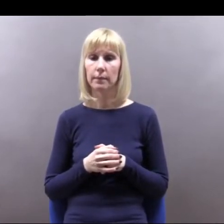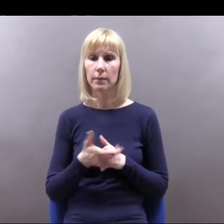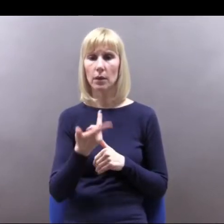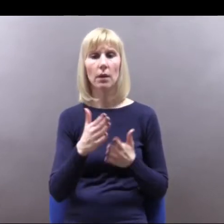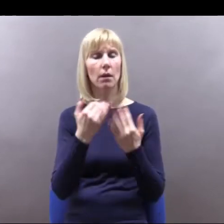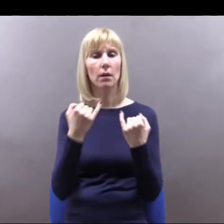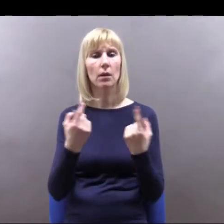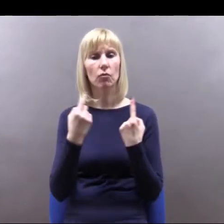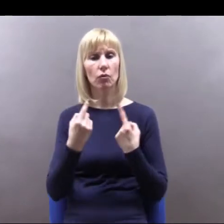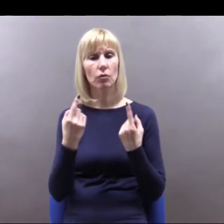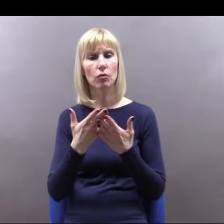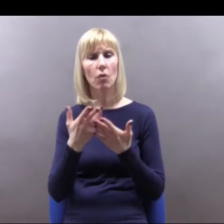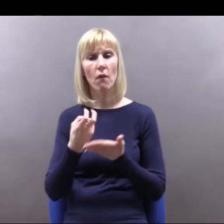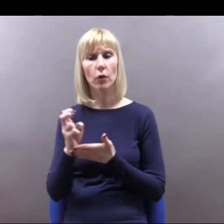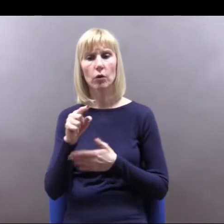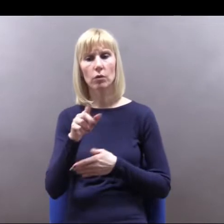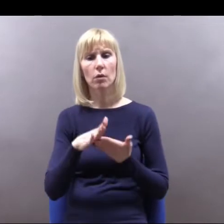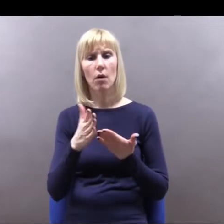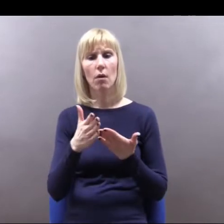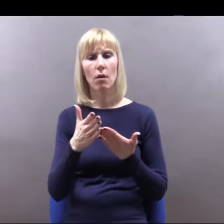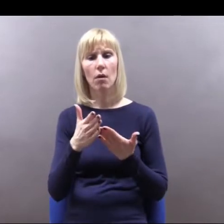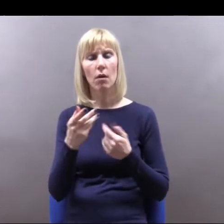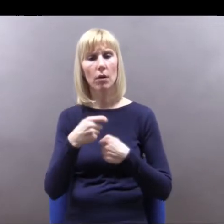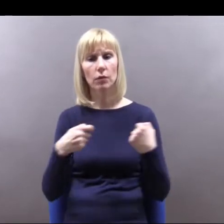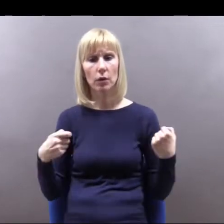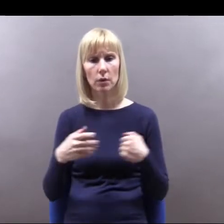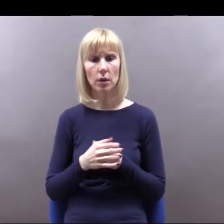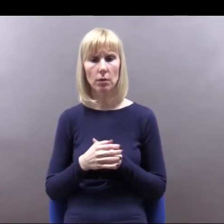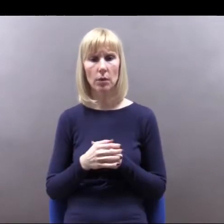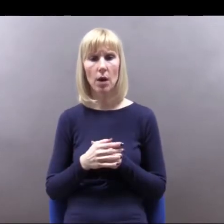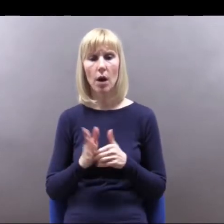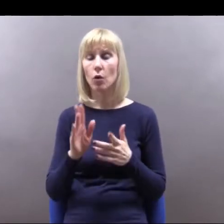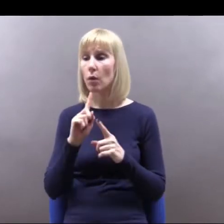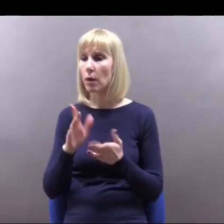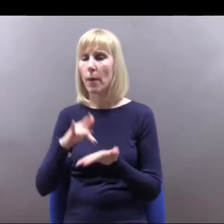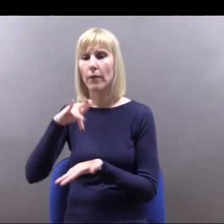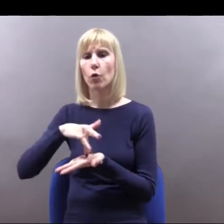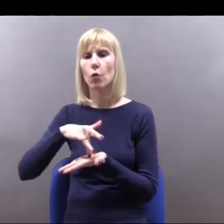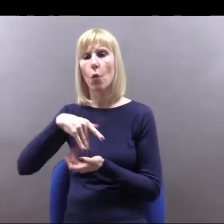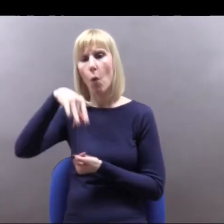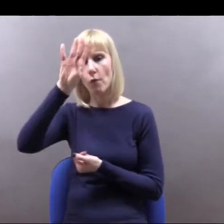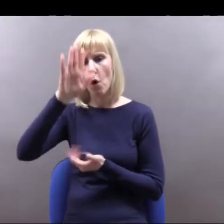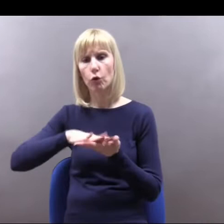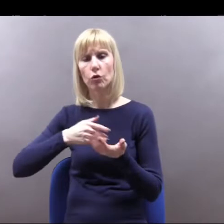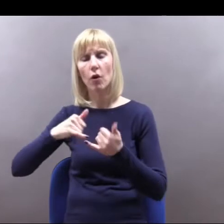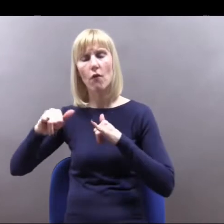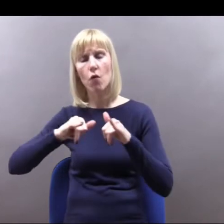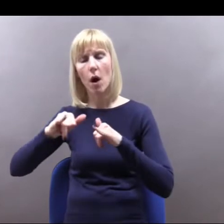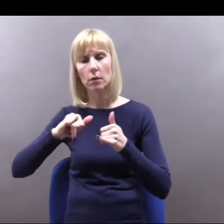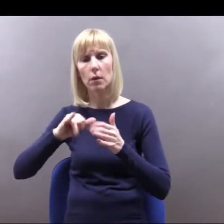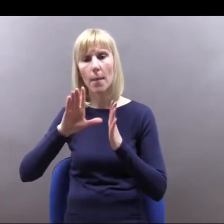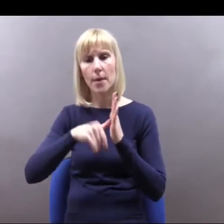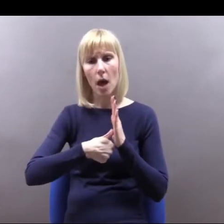i kolej chciałaby korzystać z kolei, z pociągów, jako troszeczkę z komunikacji publicznej,